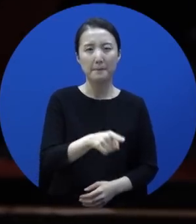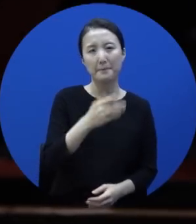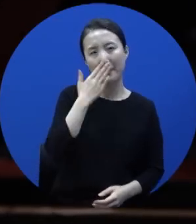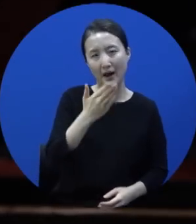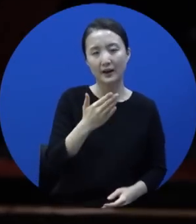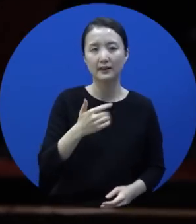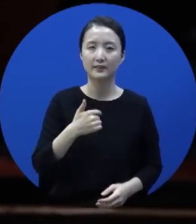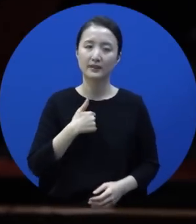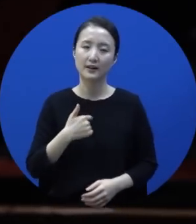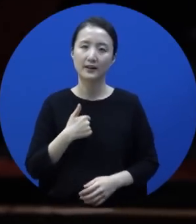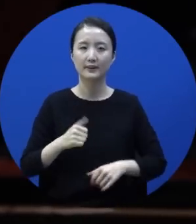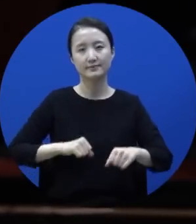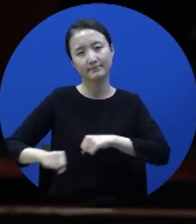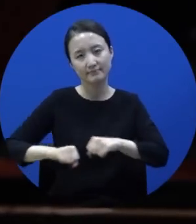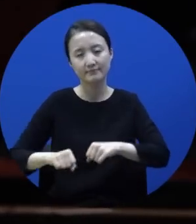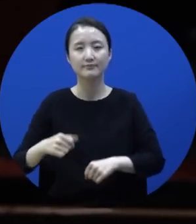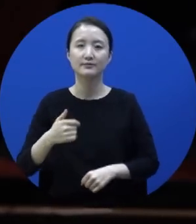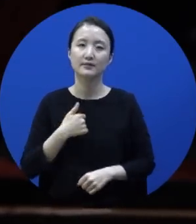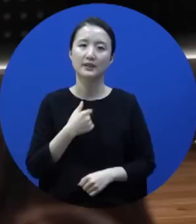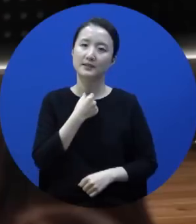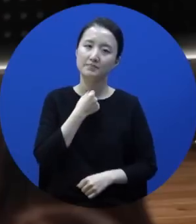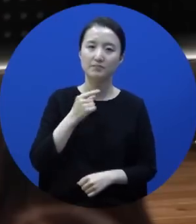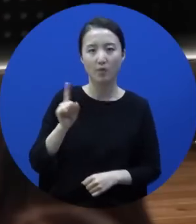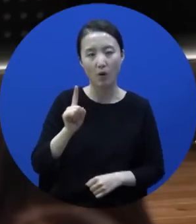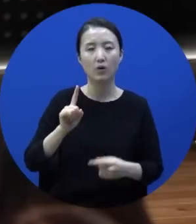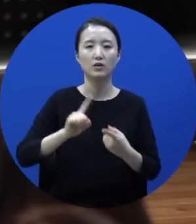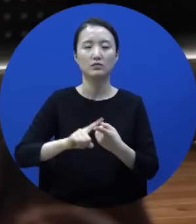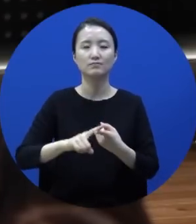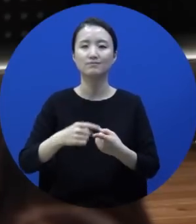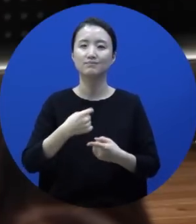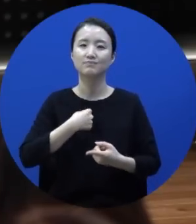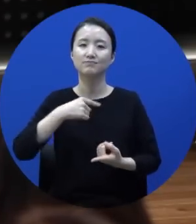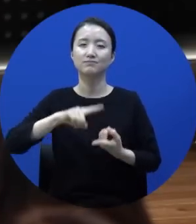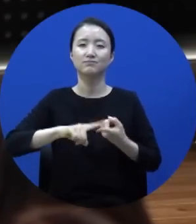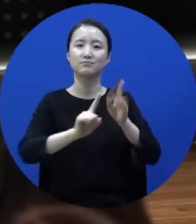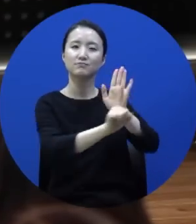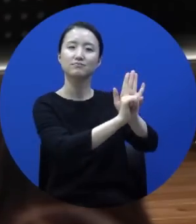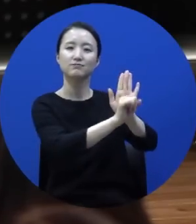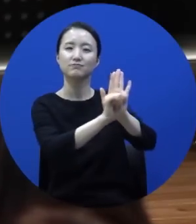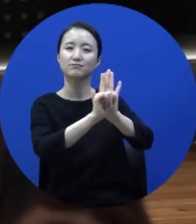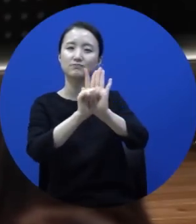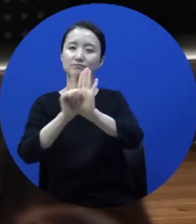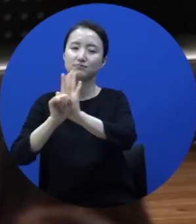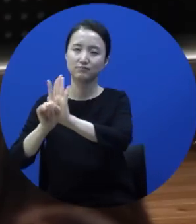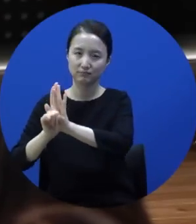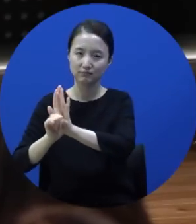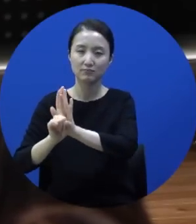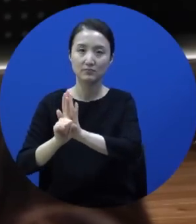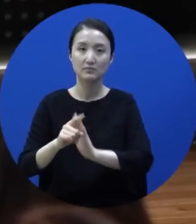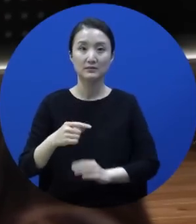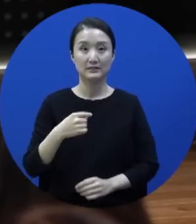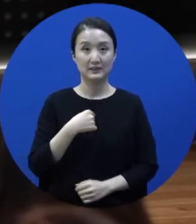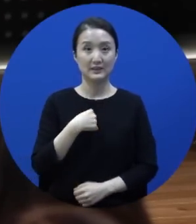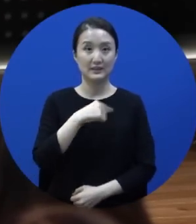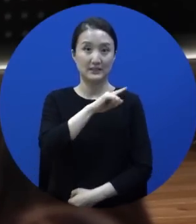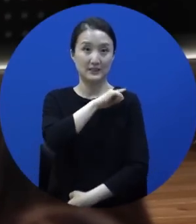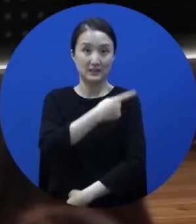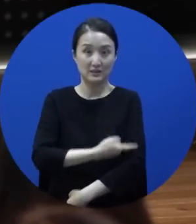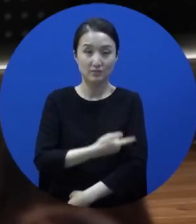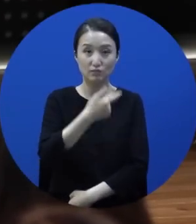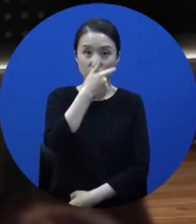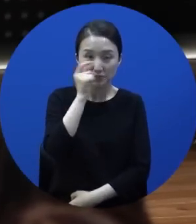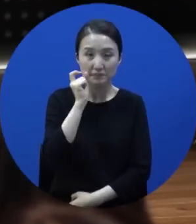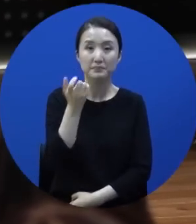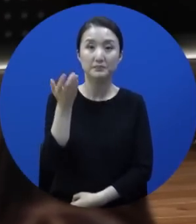하면서 나를 알릴 수 있고 그로 인해서 저도 실력이 부족했지만 작은 방송들에서 MC로 활동할 수 있는 그런 기회를